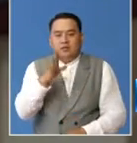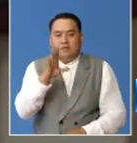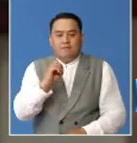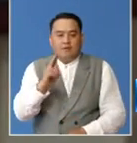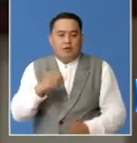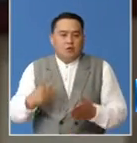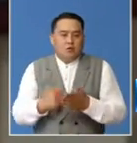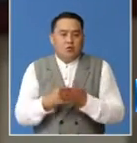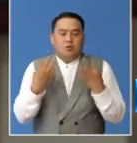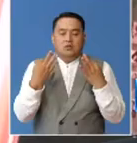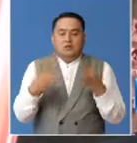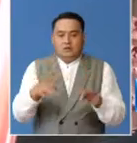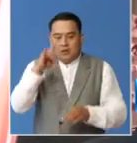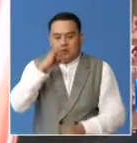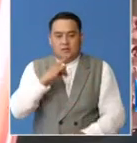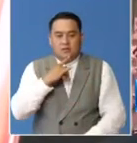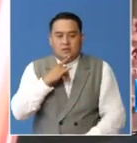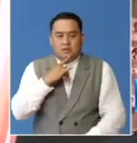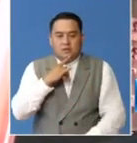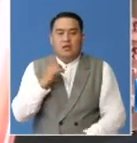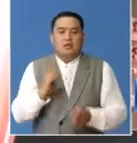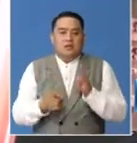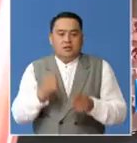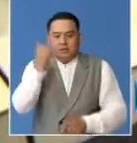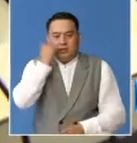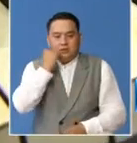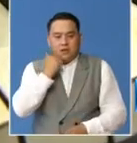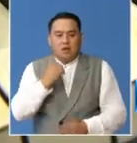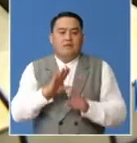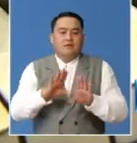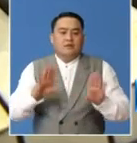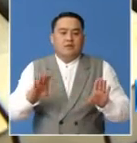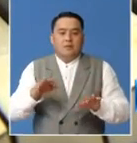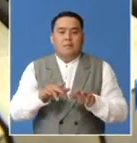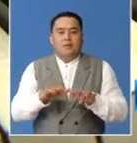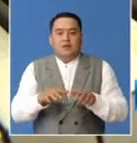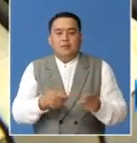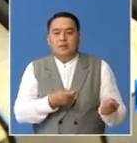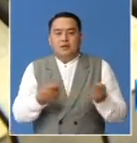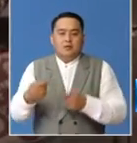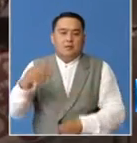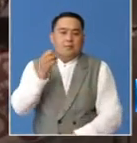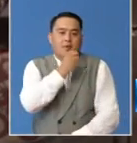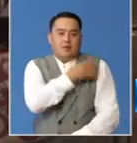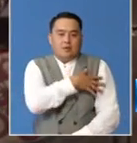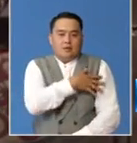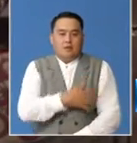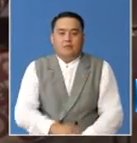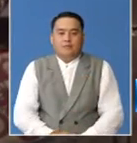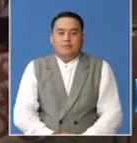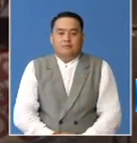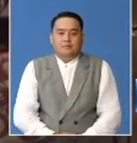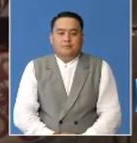и до момента обретения независимости Казахстана. Настоящий старожил этой выставки – пианино, привезенное из Санкт-Петербурга.